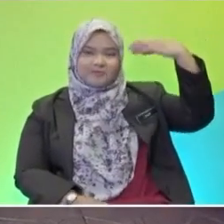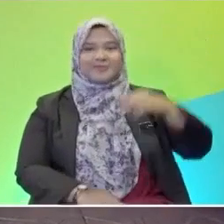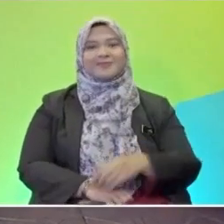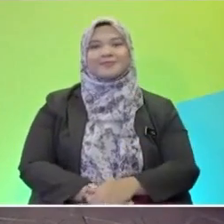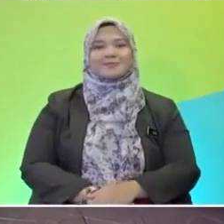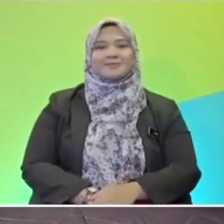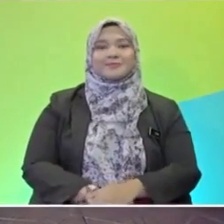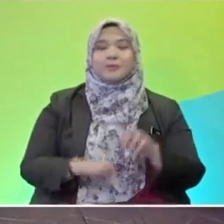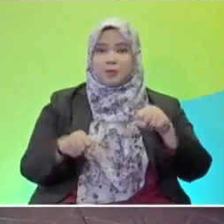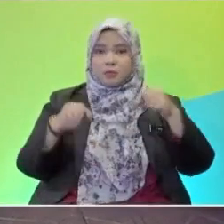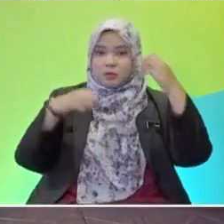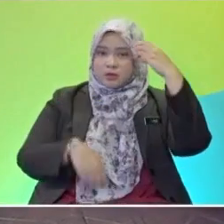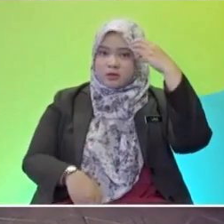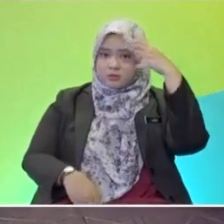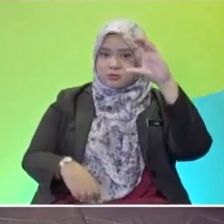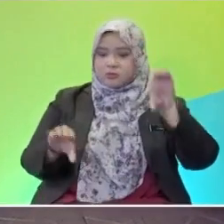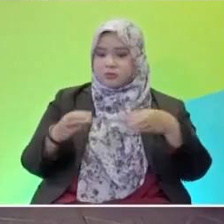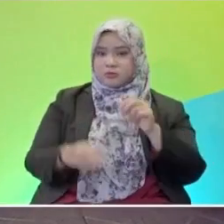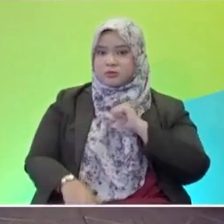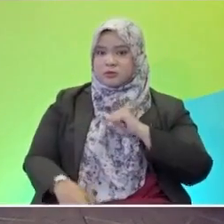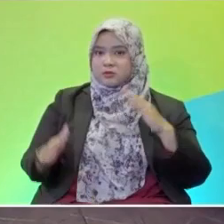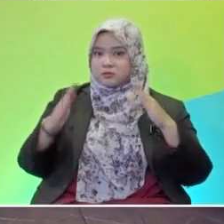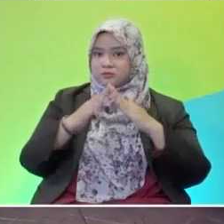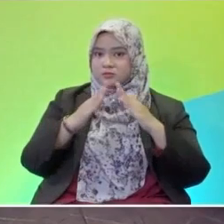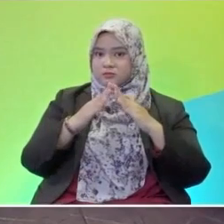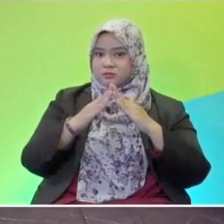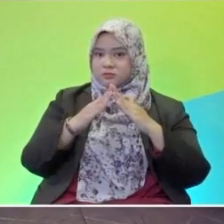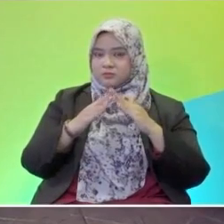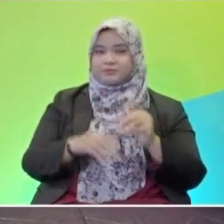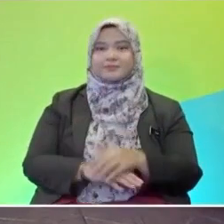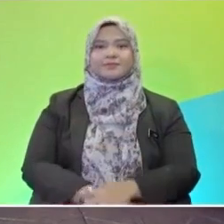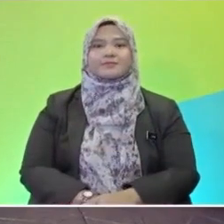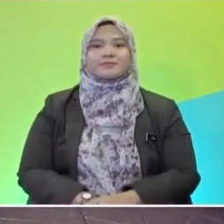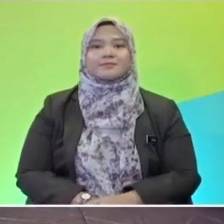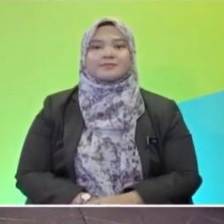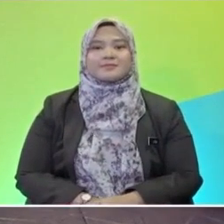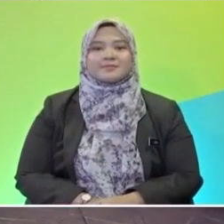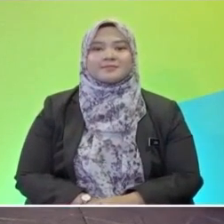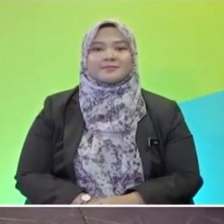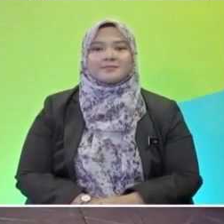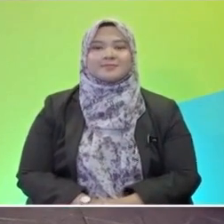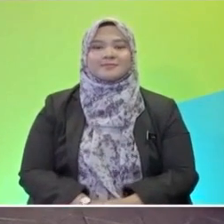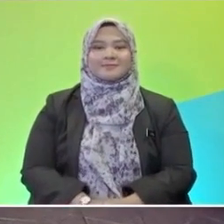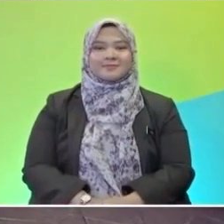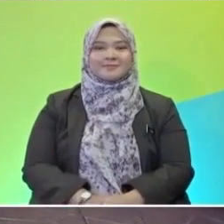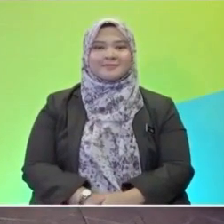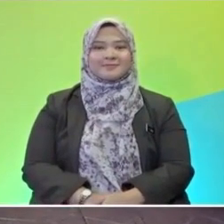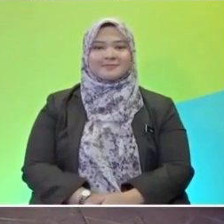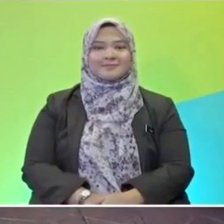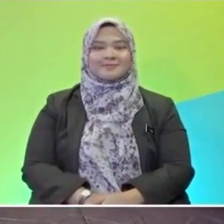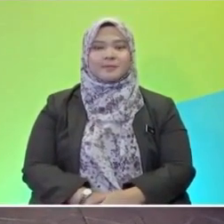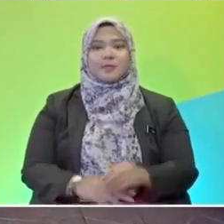pun Mudah saja kamu adalah cahaya bergerak lurus yang kedua